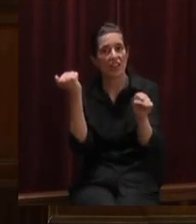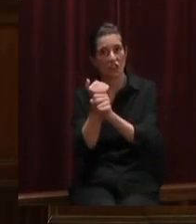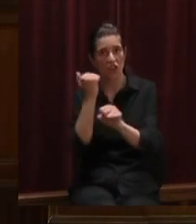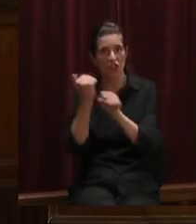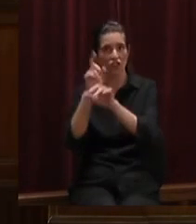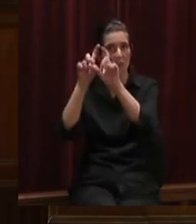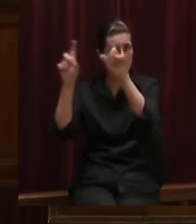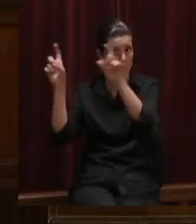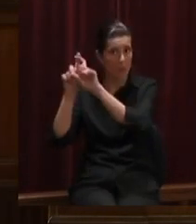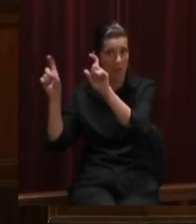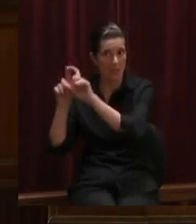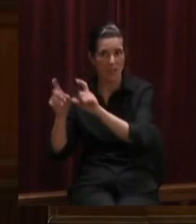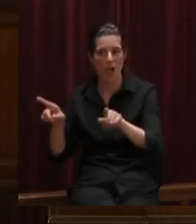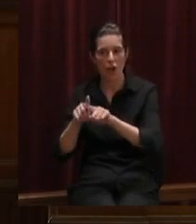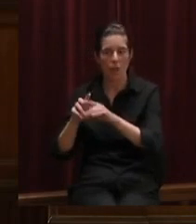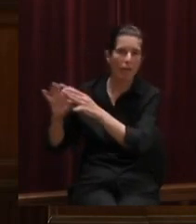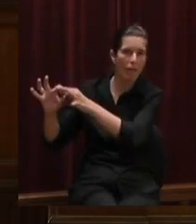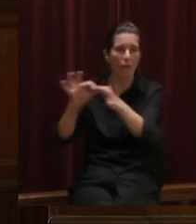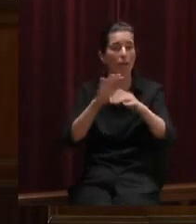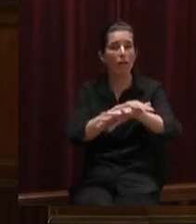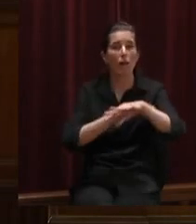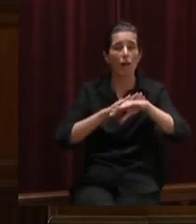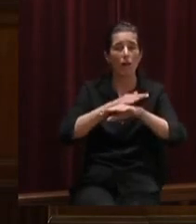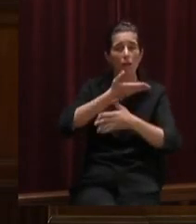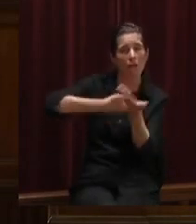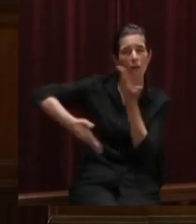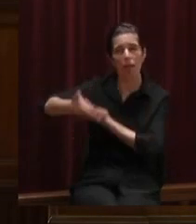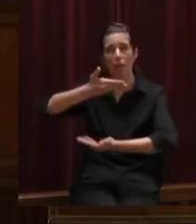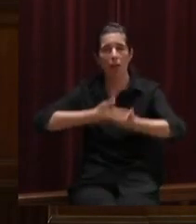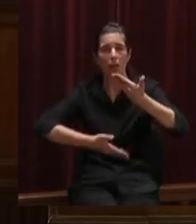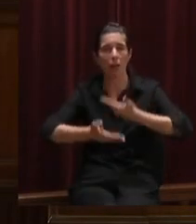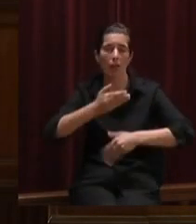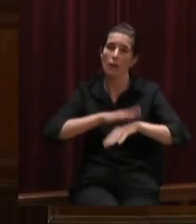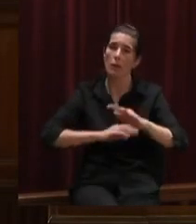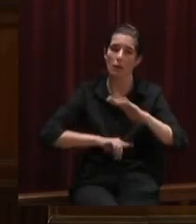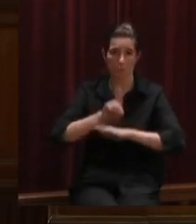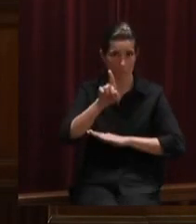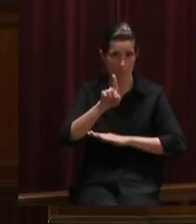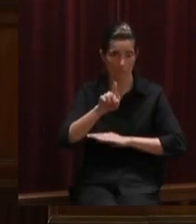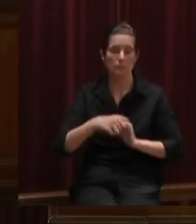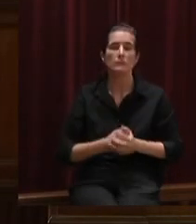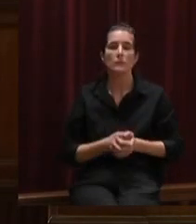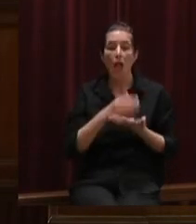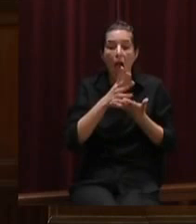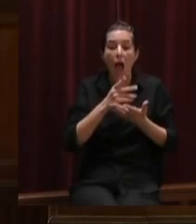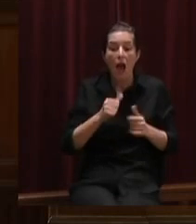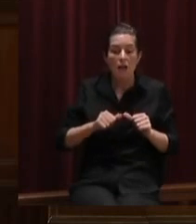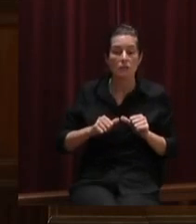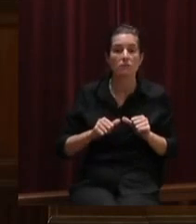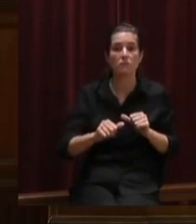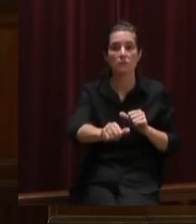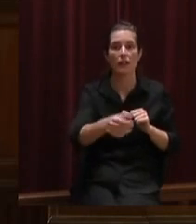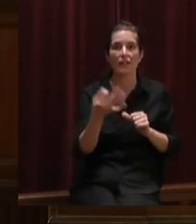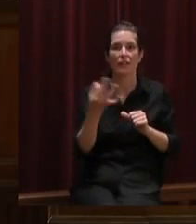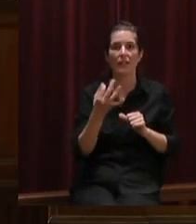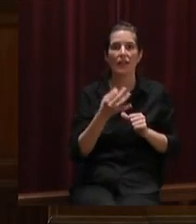possible treballant braç a braç amb el govern. Aquest és el camí traçat. Avancem ara, marcant-nos el repte